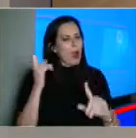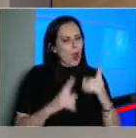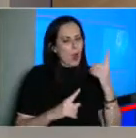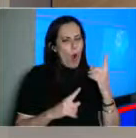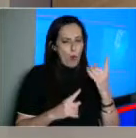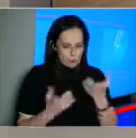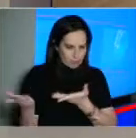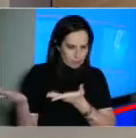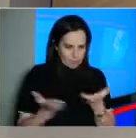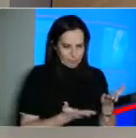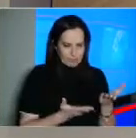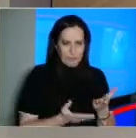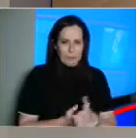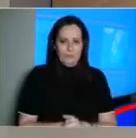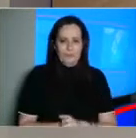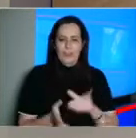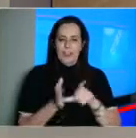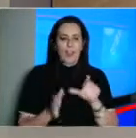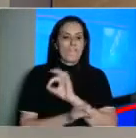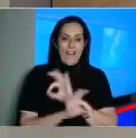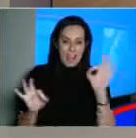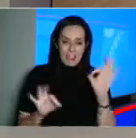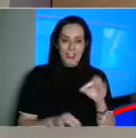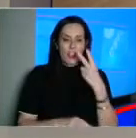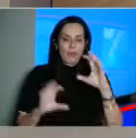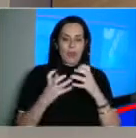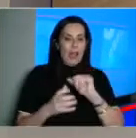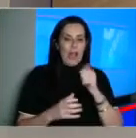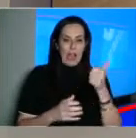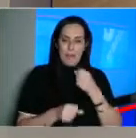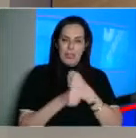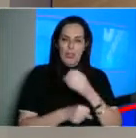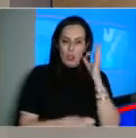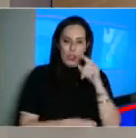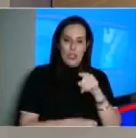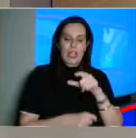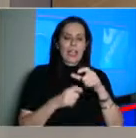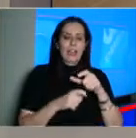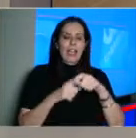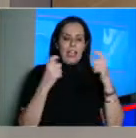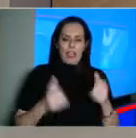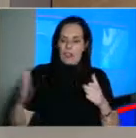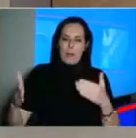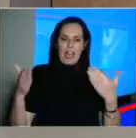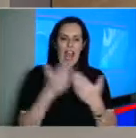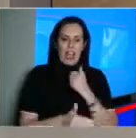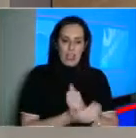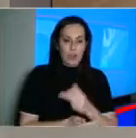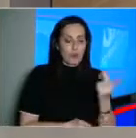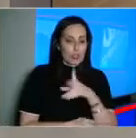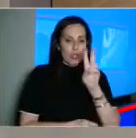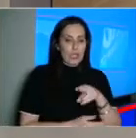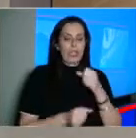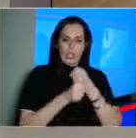בעשיריות הראשונות, טכנולוגיה פנטסטית, שתי המפלגות הכי מייצגות נשים הן גשר והימין החדש, בשתיהן